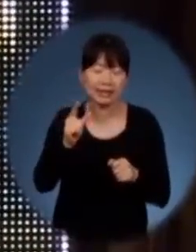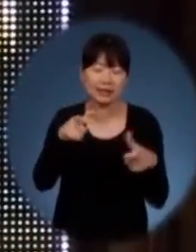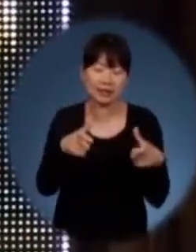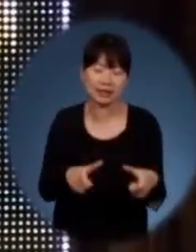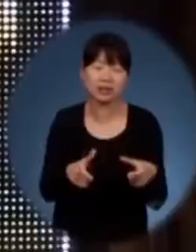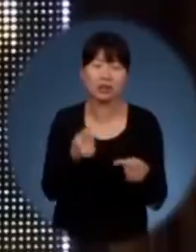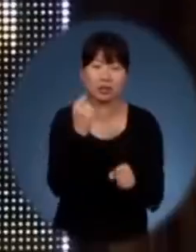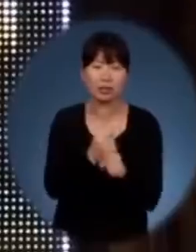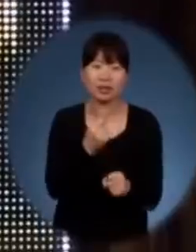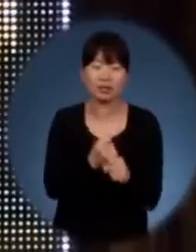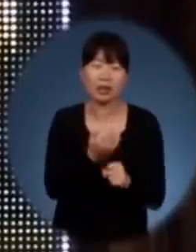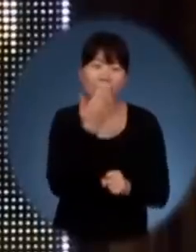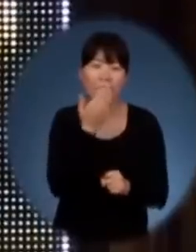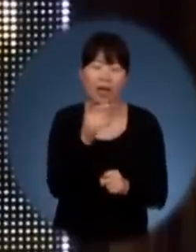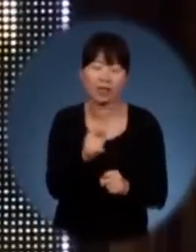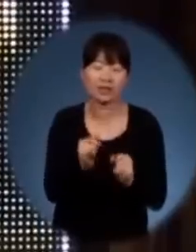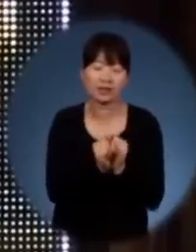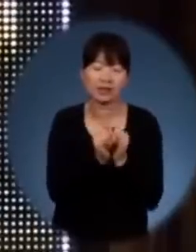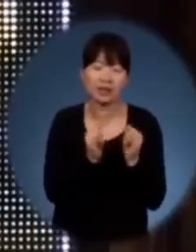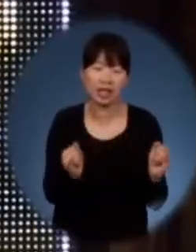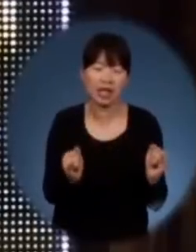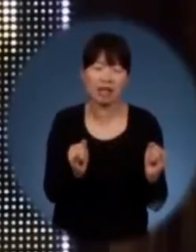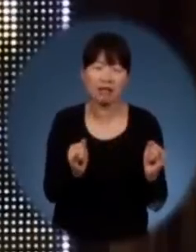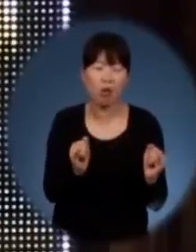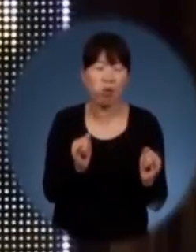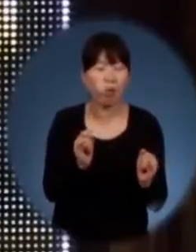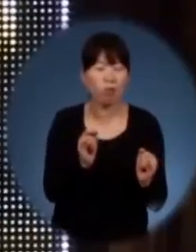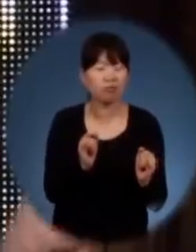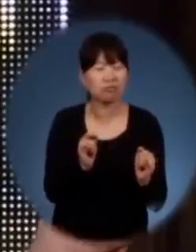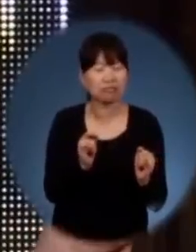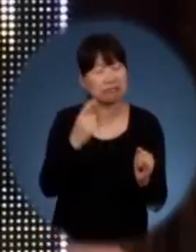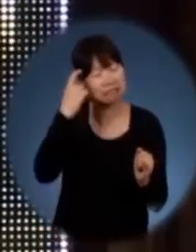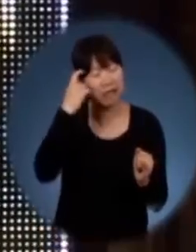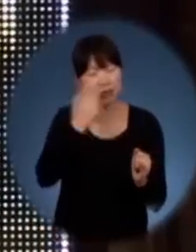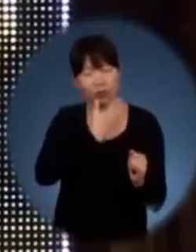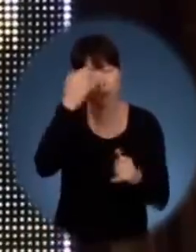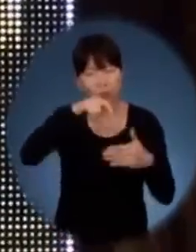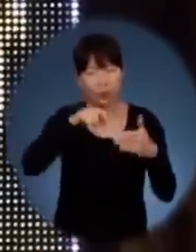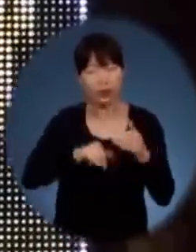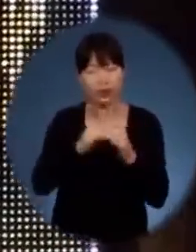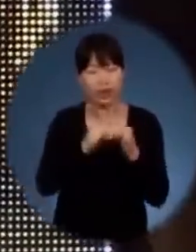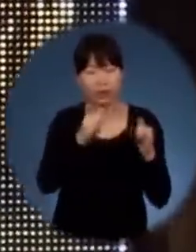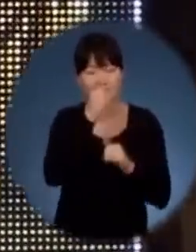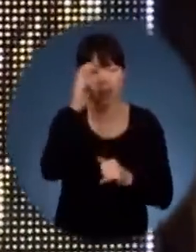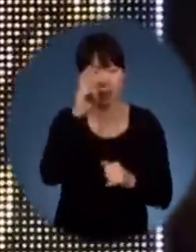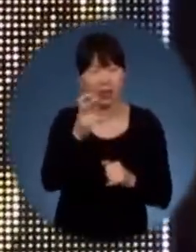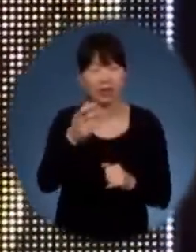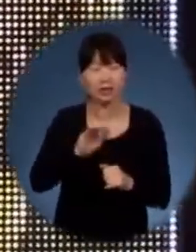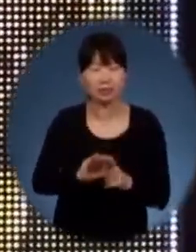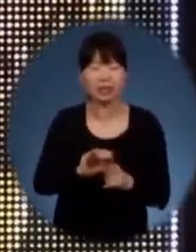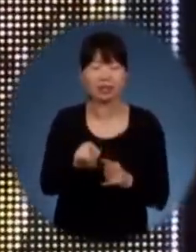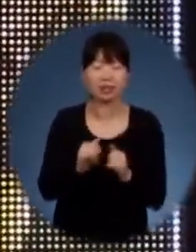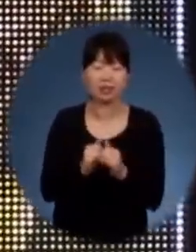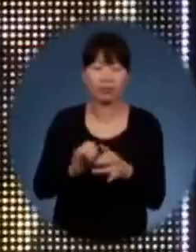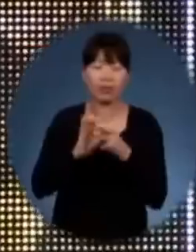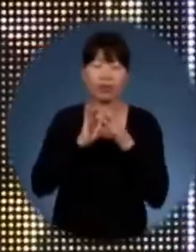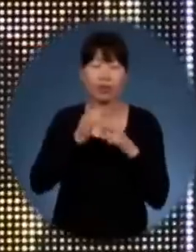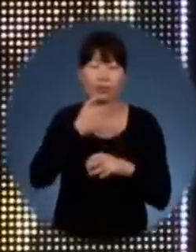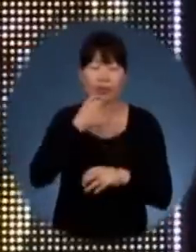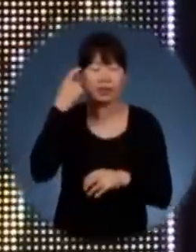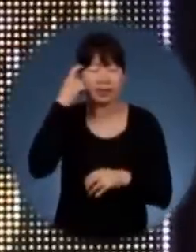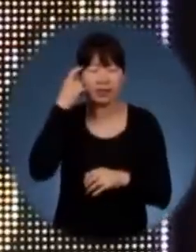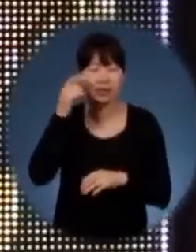있었습니다 물론이 사람들은 가상의 인물일 수도 있습니다 하지만 이것이 바로이 사람을 통해서 로마의 정신이